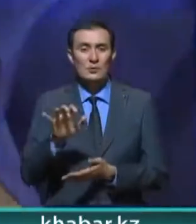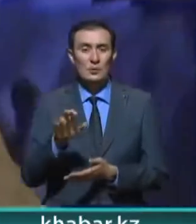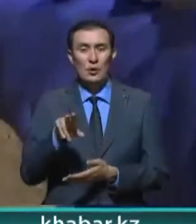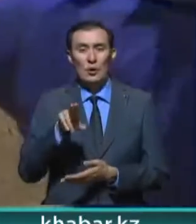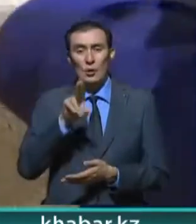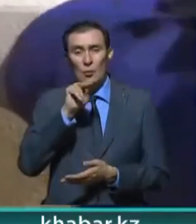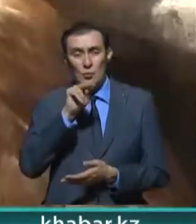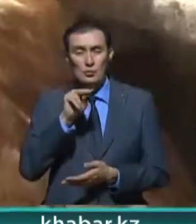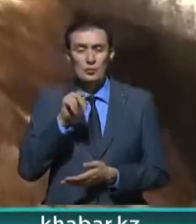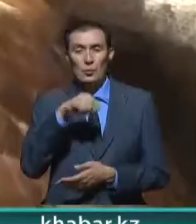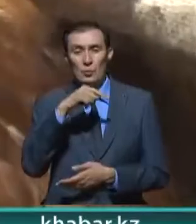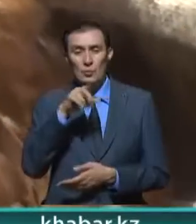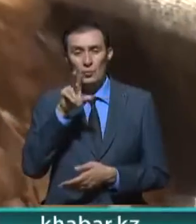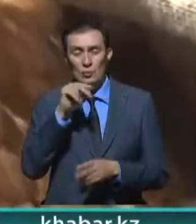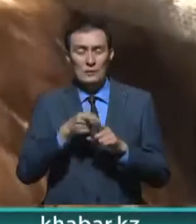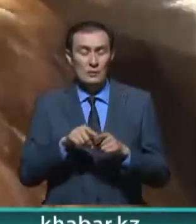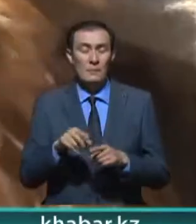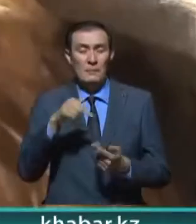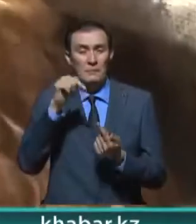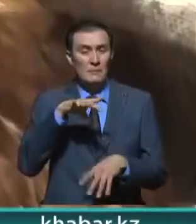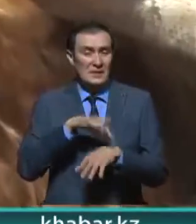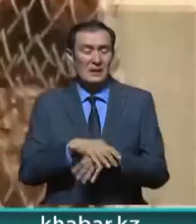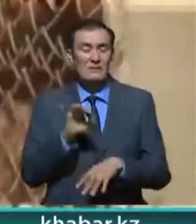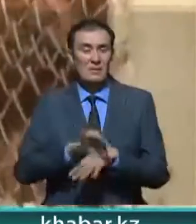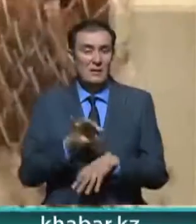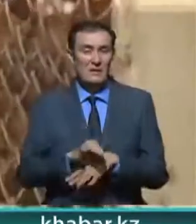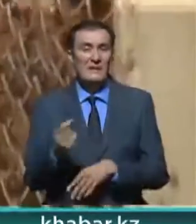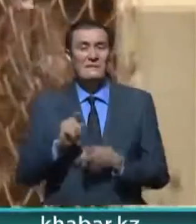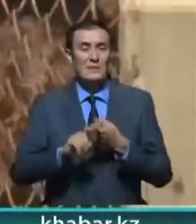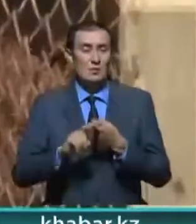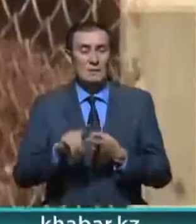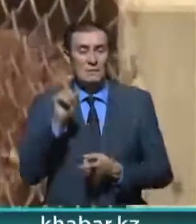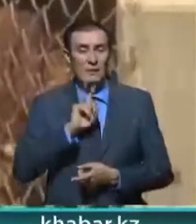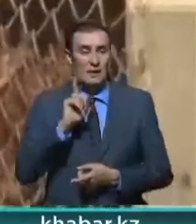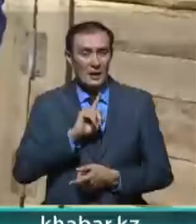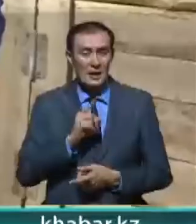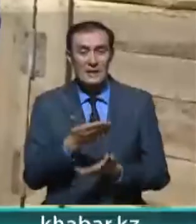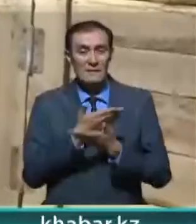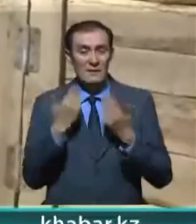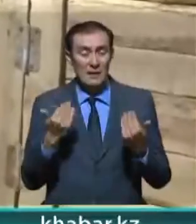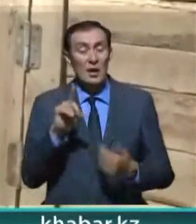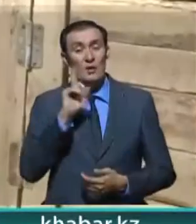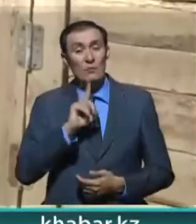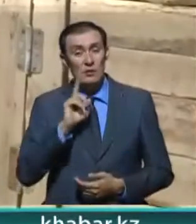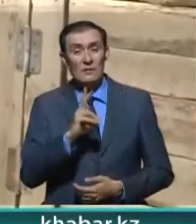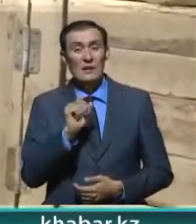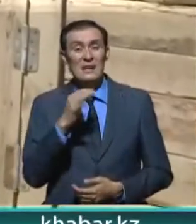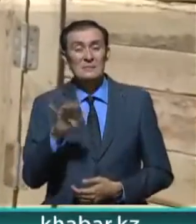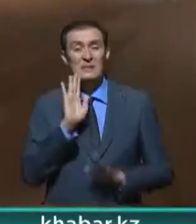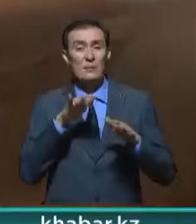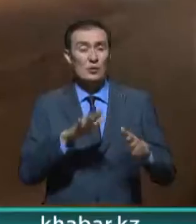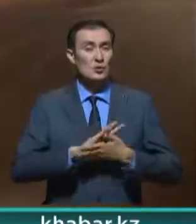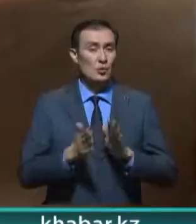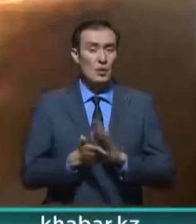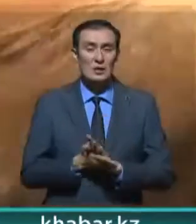гусей и уток по словам специалистов признаков заболевания смертельным вирусом у домашних птиц пока не выявлено впрочем в Каспийском море